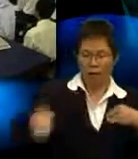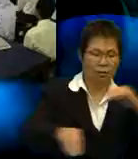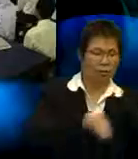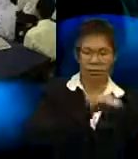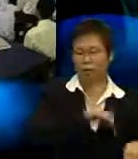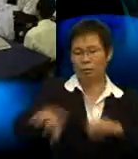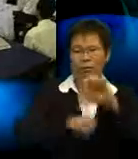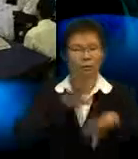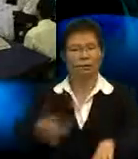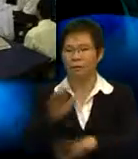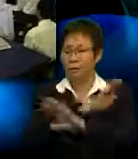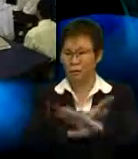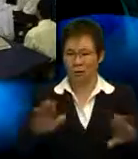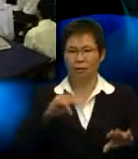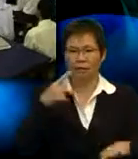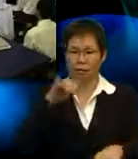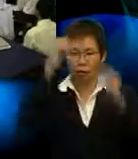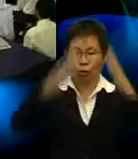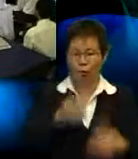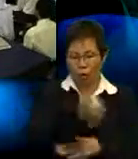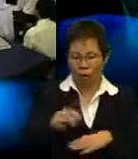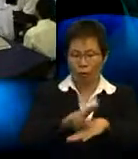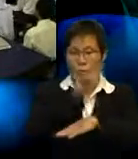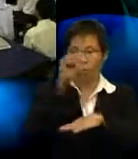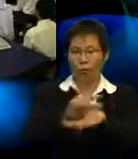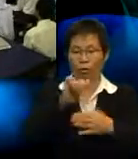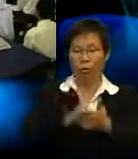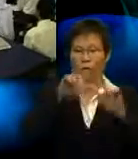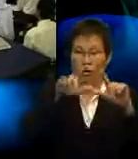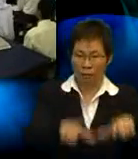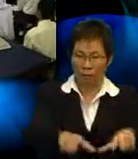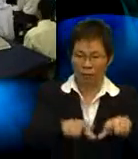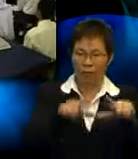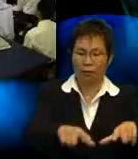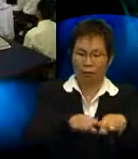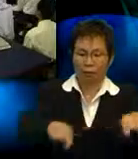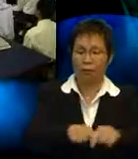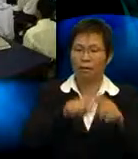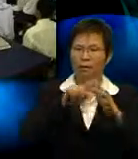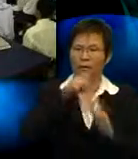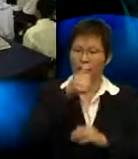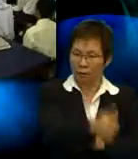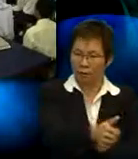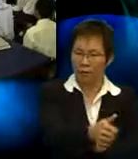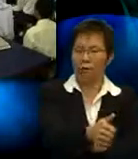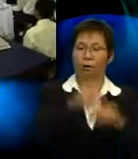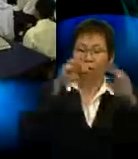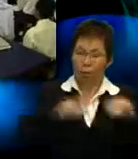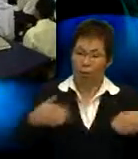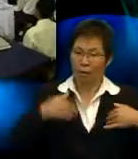Okey, cikgu nak alatan yang digunakan tadi berada di tempat yang asal. Murid-murid ada apa-apa persoalan?